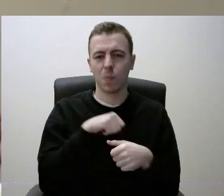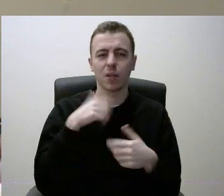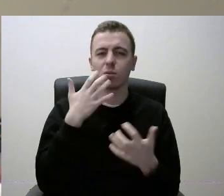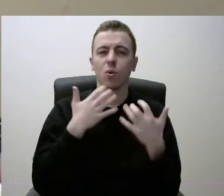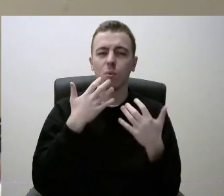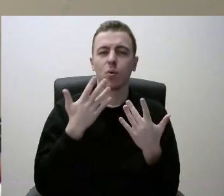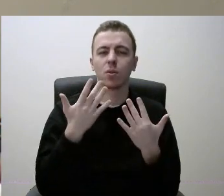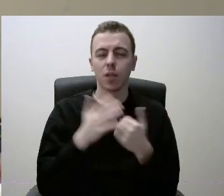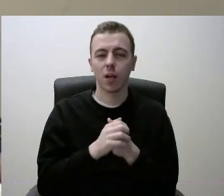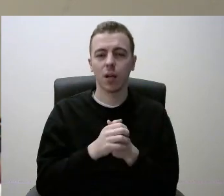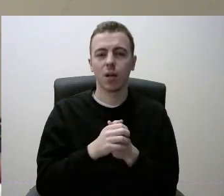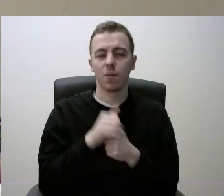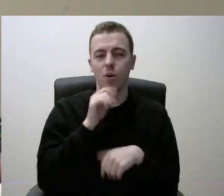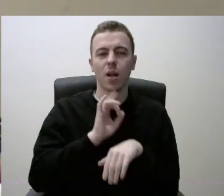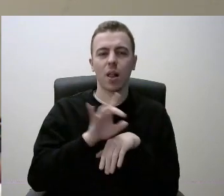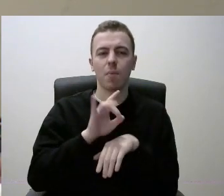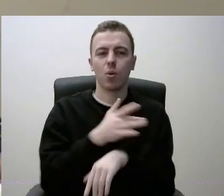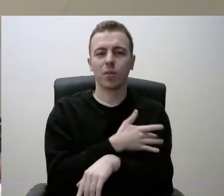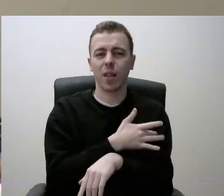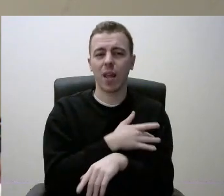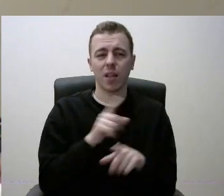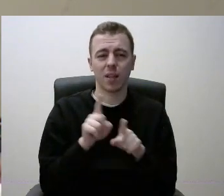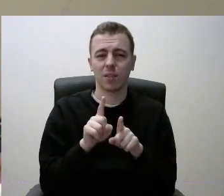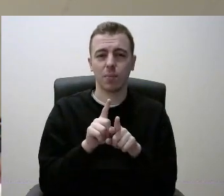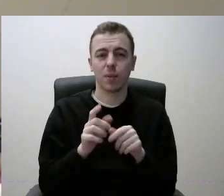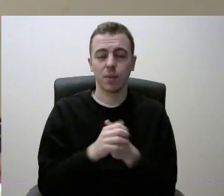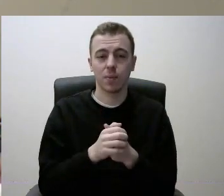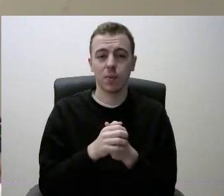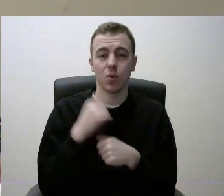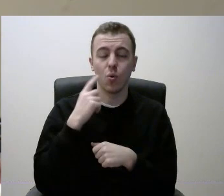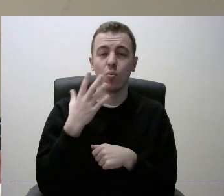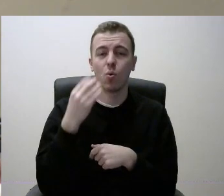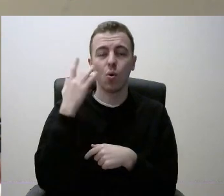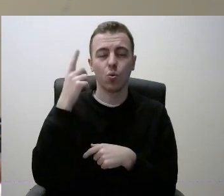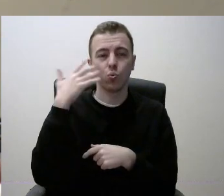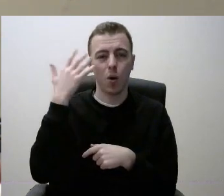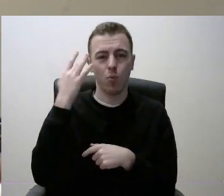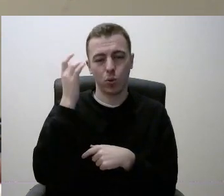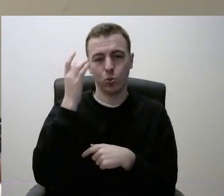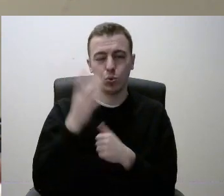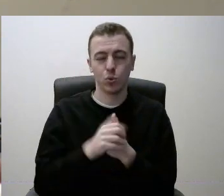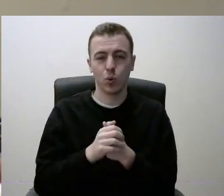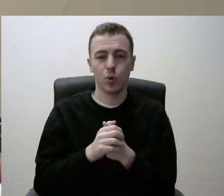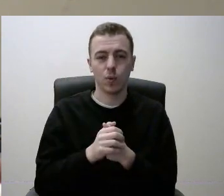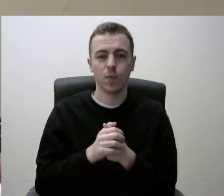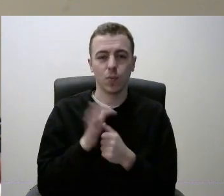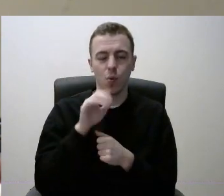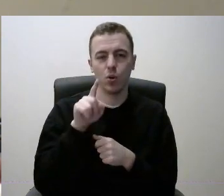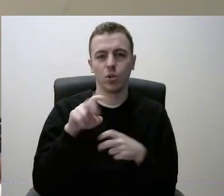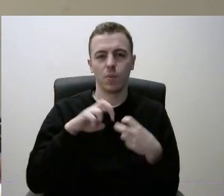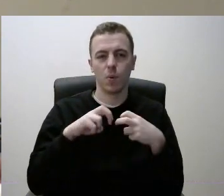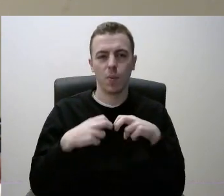žiūrėjau, kad ir Klaipėdos energijos pavyzdžių. Norėtume išgirsti jūsų nuomonę į šitą